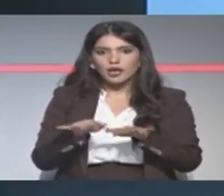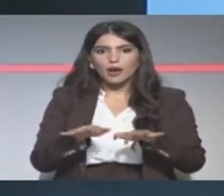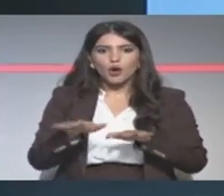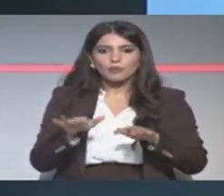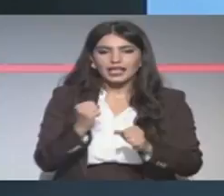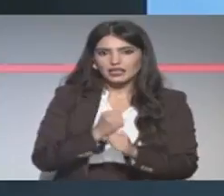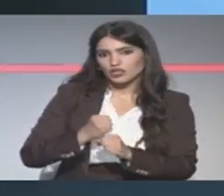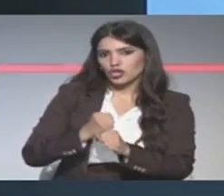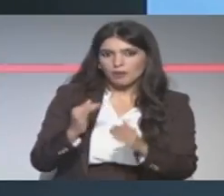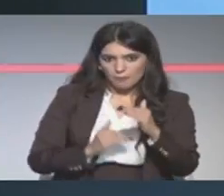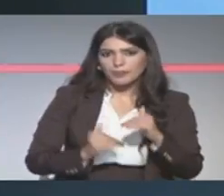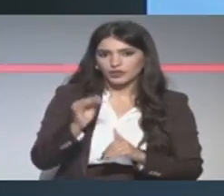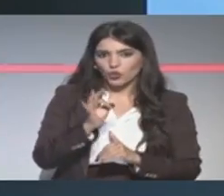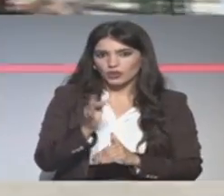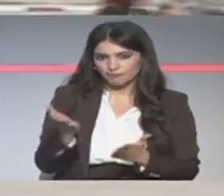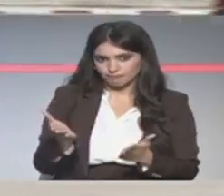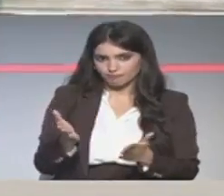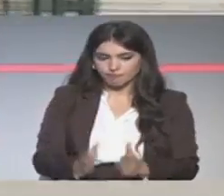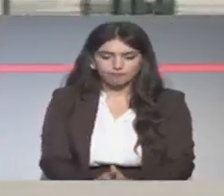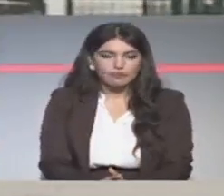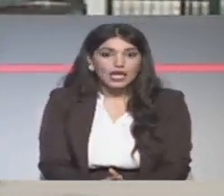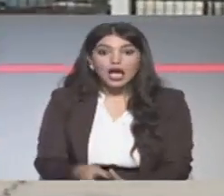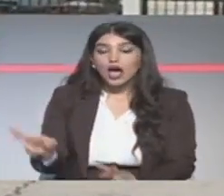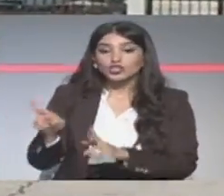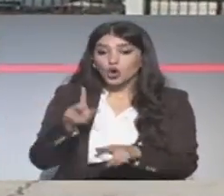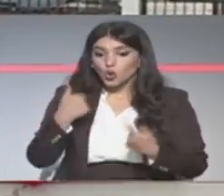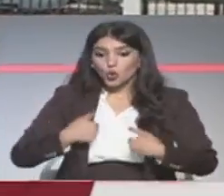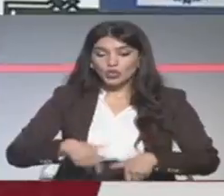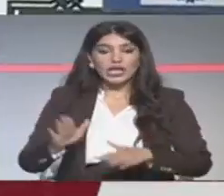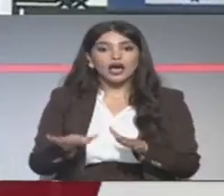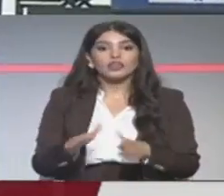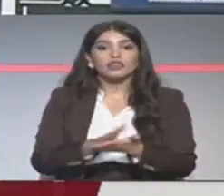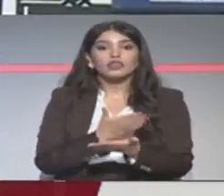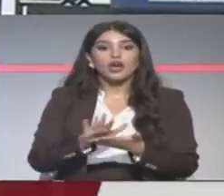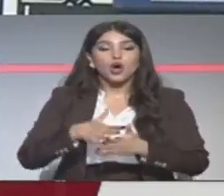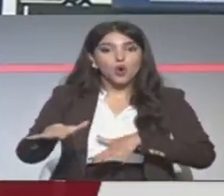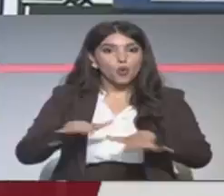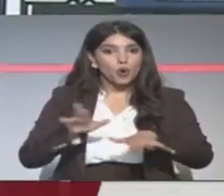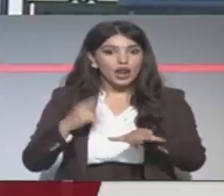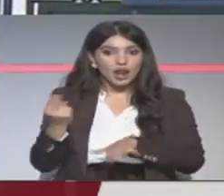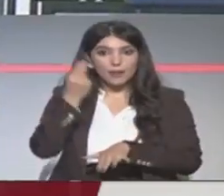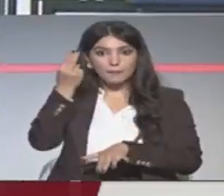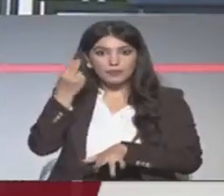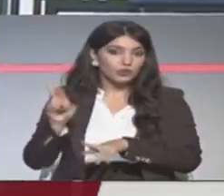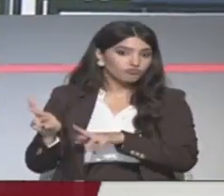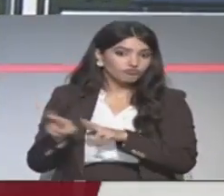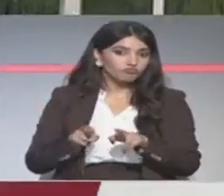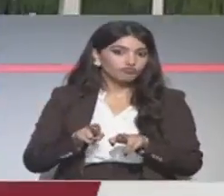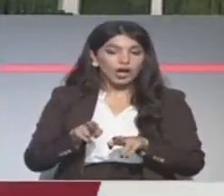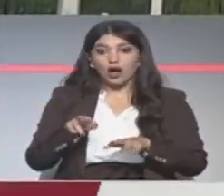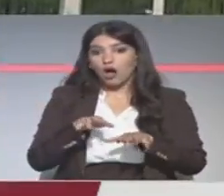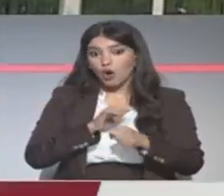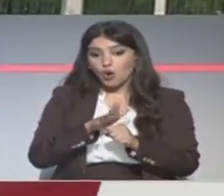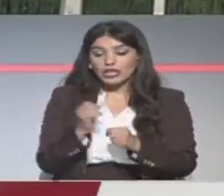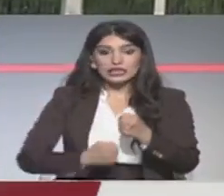العالية في هندسة الإعلامية. هذا وقد أعادت الوزارة خطة بديلة في صورة استفحال فيروس كورونا من خلال